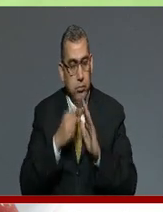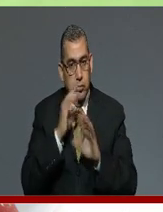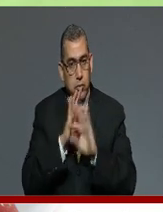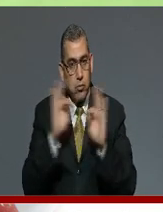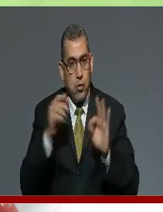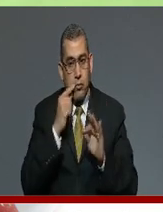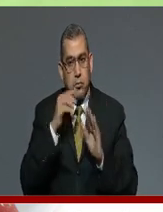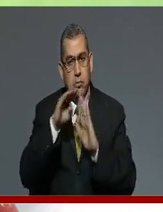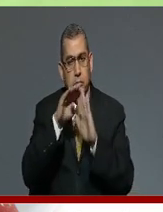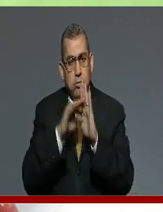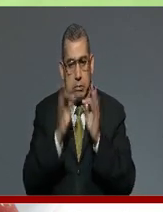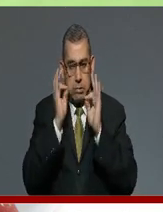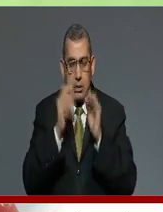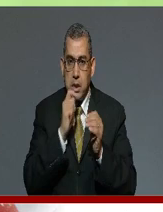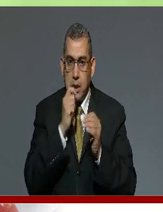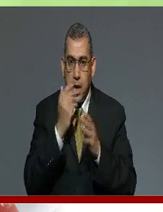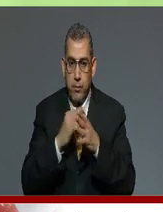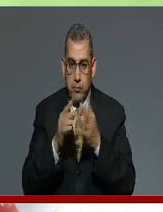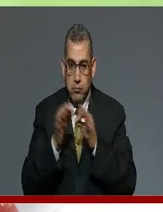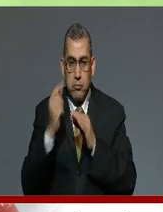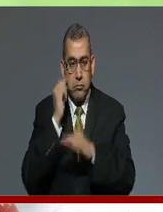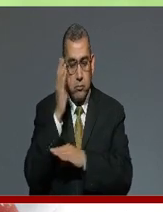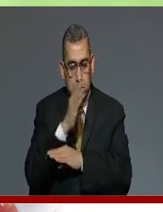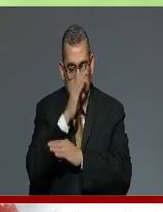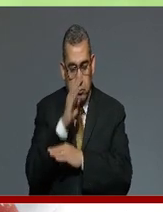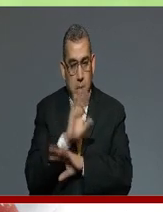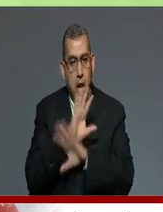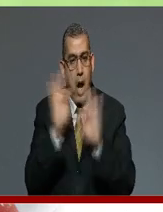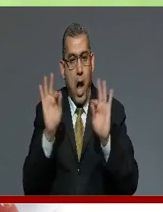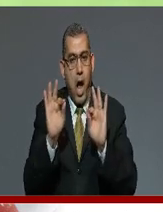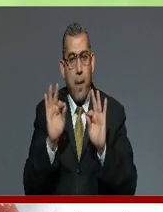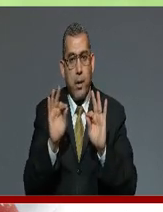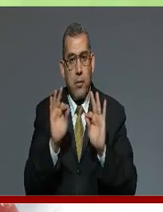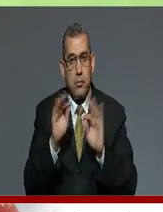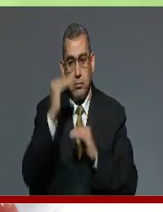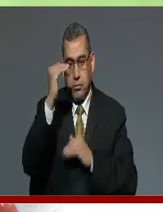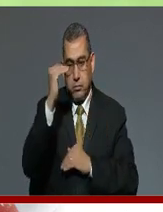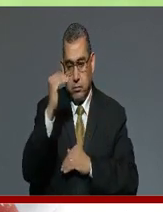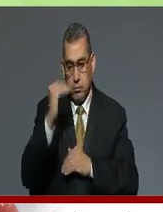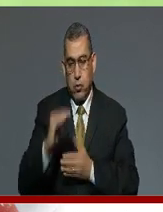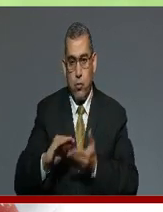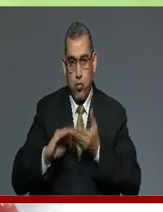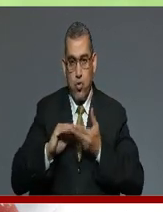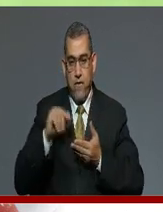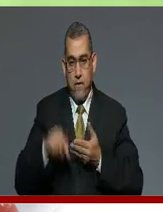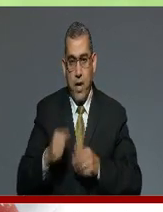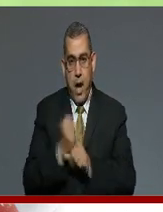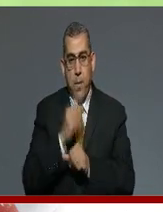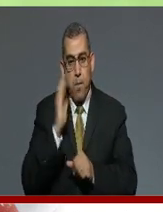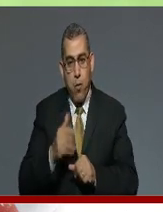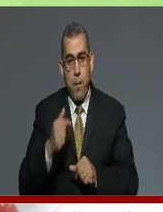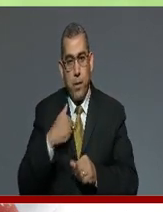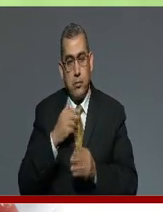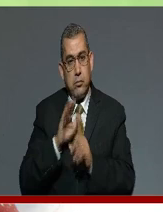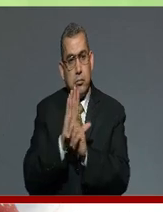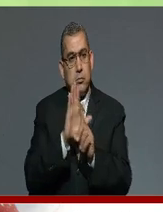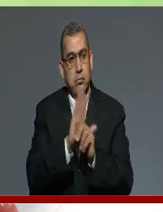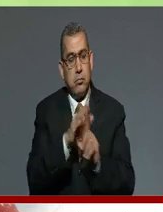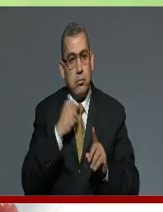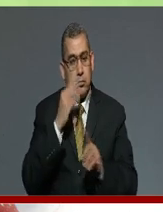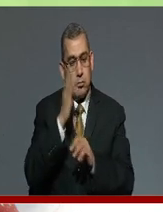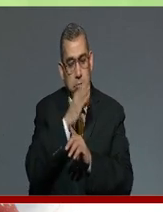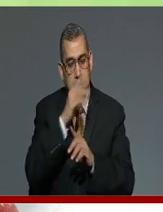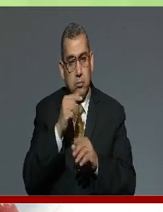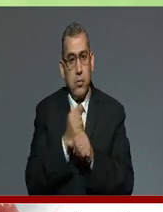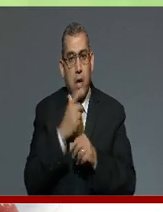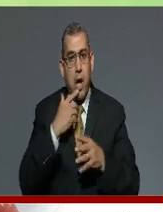النظام ونطور خطه متكامله يمكن ان تساعدنا من التاكد من اننا ندعم اجنده النظام